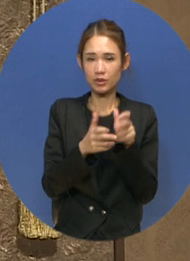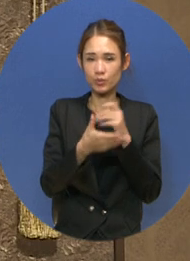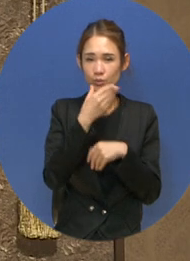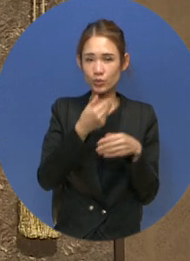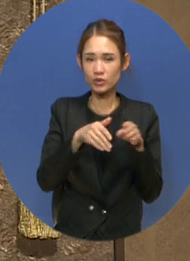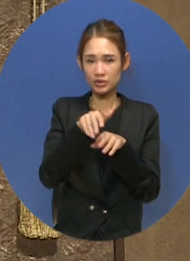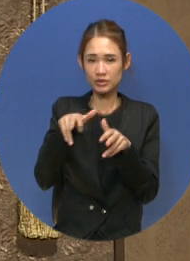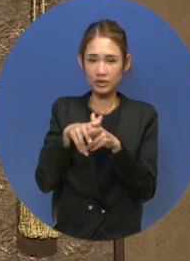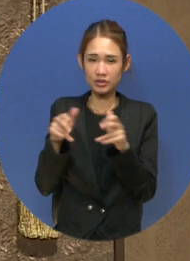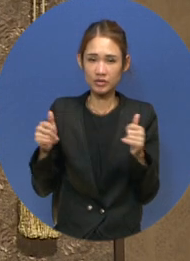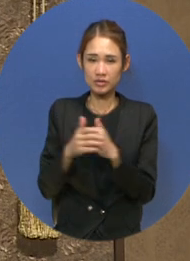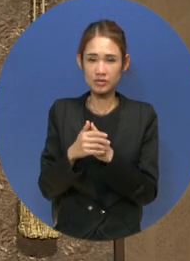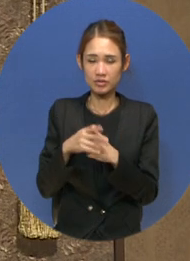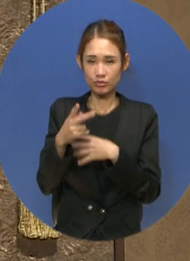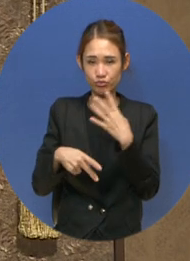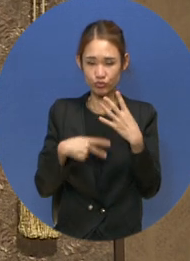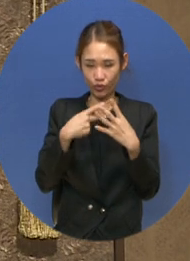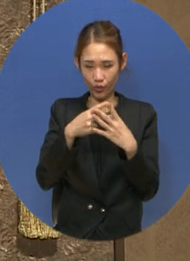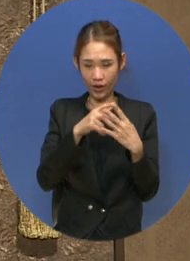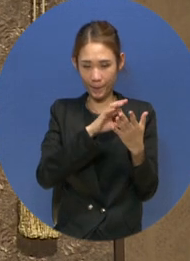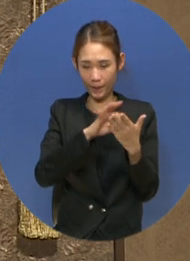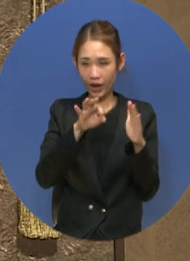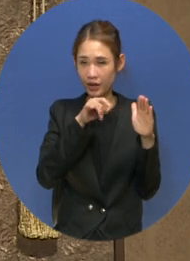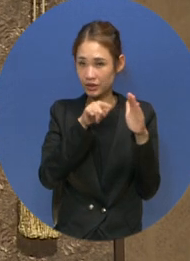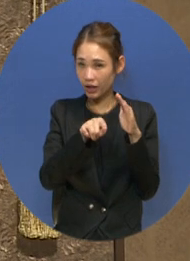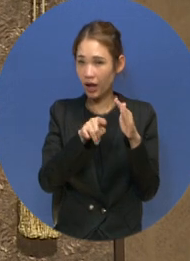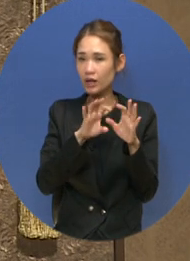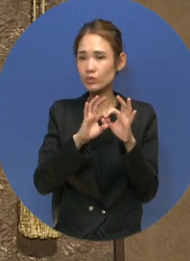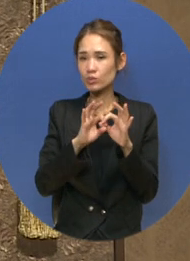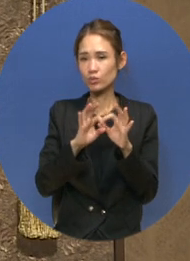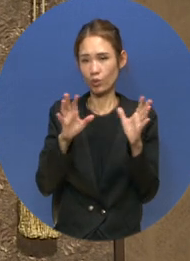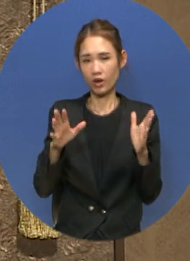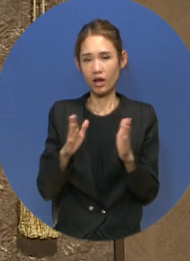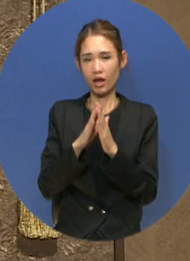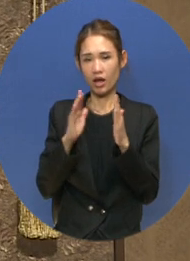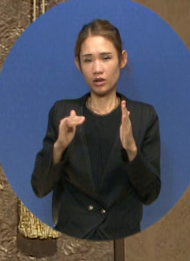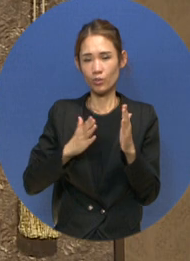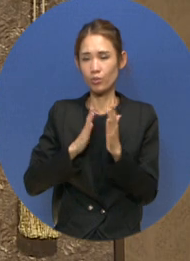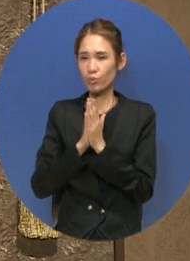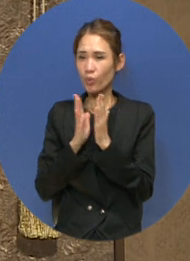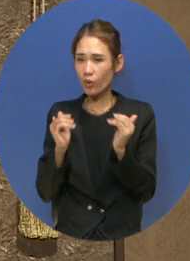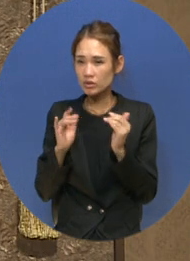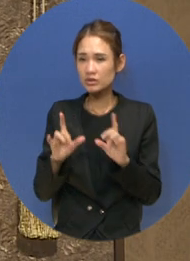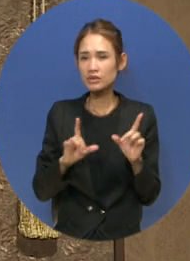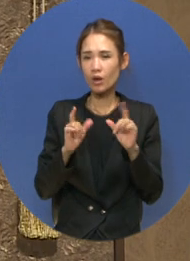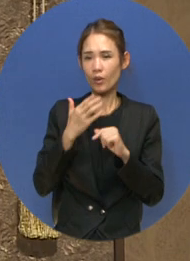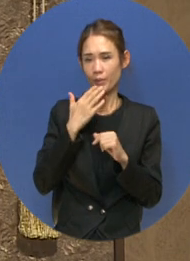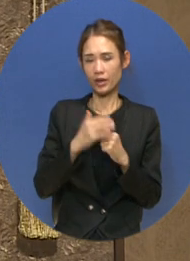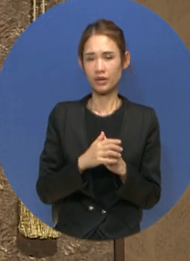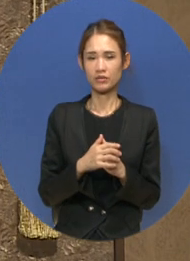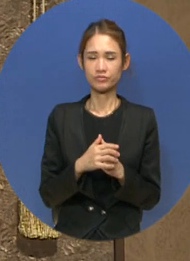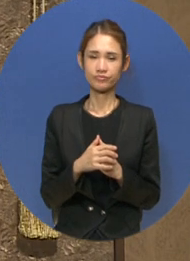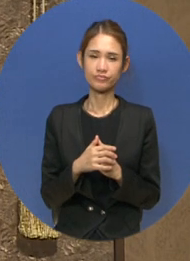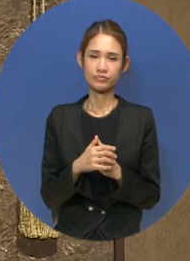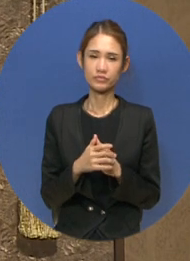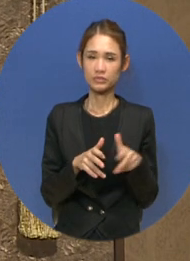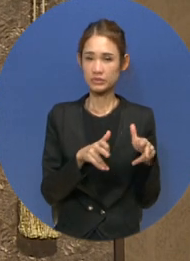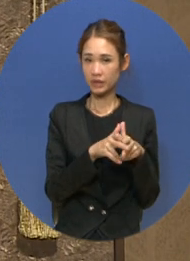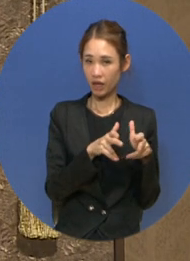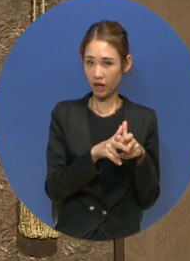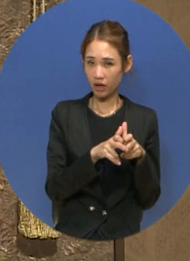장애인 당사자들이 프로그램을 이용하는 동안 가족들이 좀 본인의 생활을 할 수 있도록 하고 장애